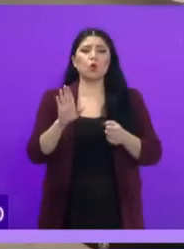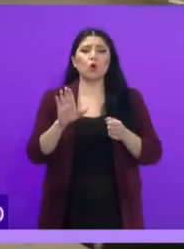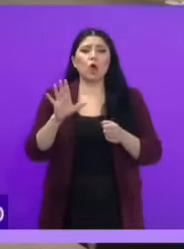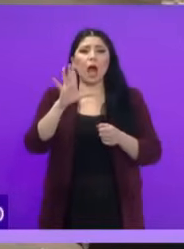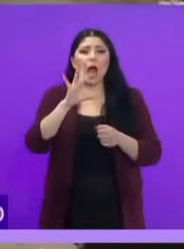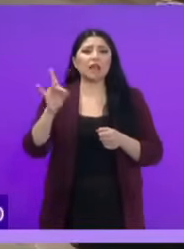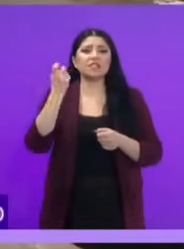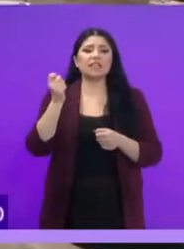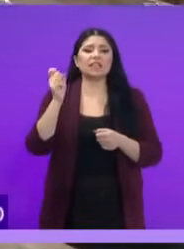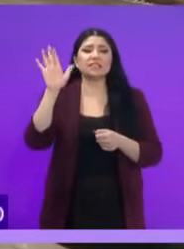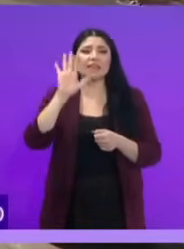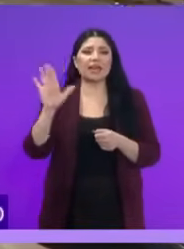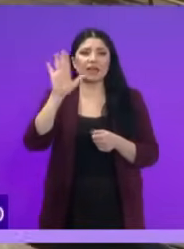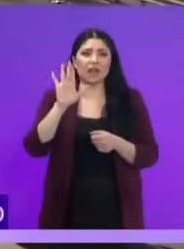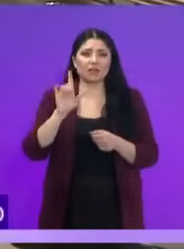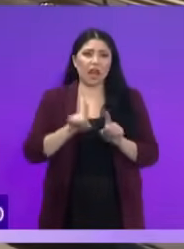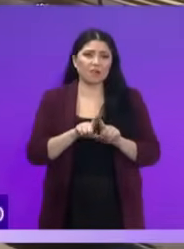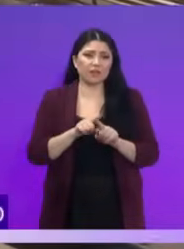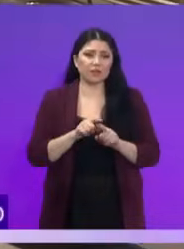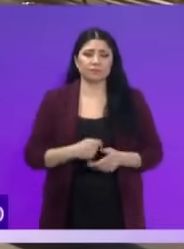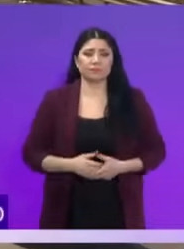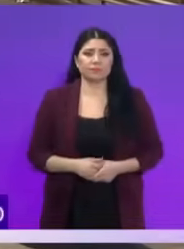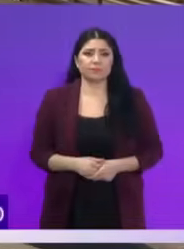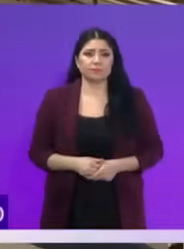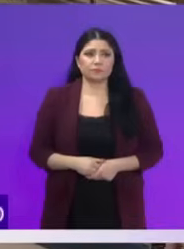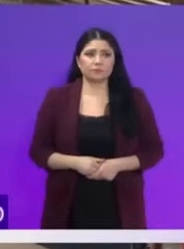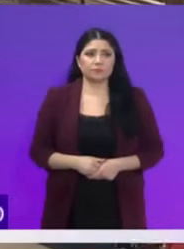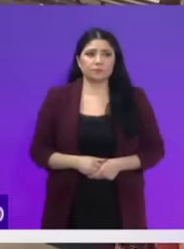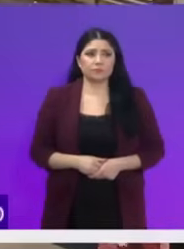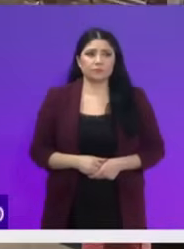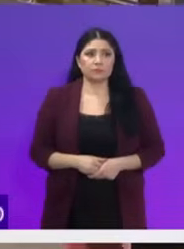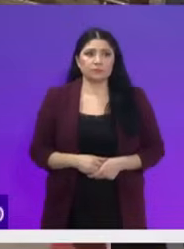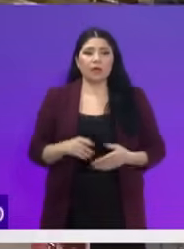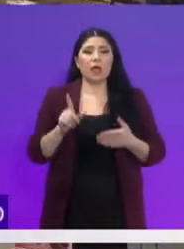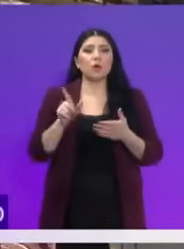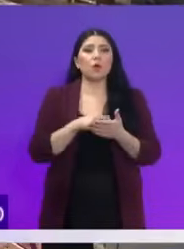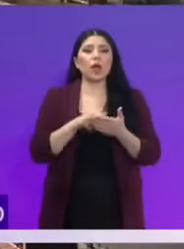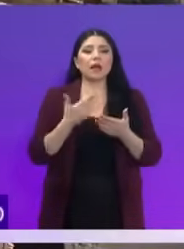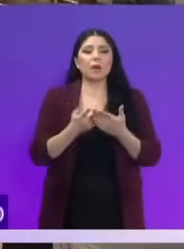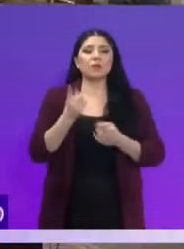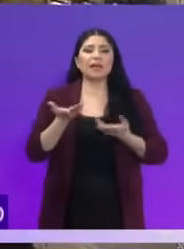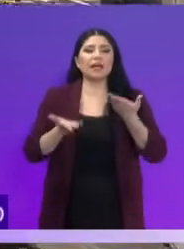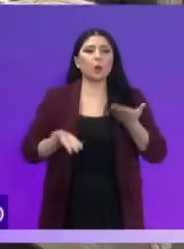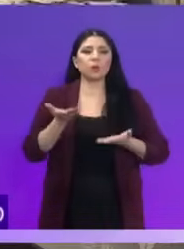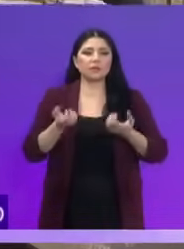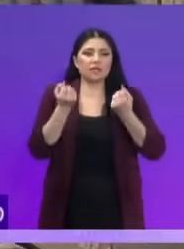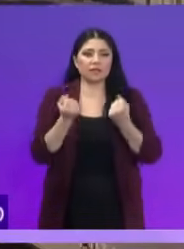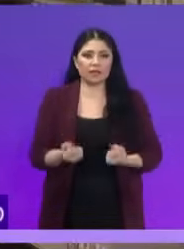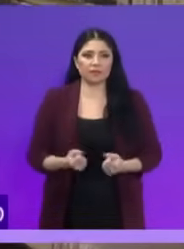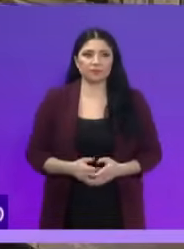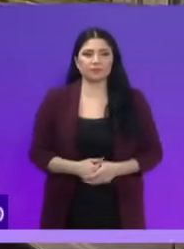vest, spun aceștia, de eliminarea toleranțelor la depășirea greutăților și dimensiunilor maxime admise